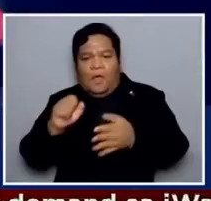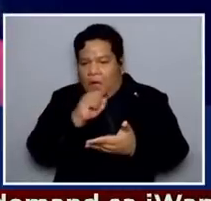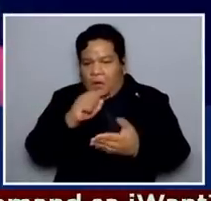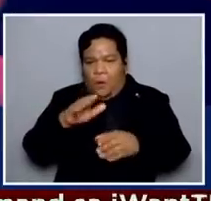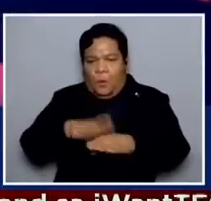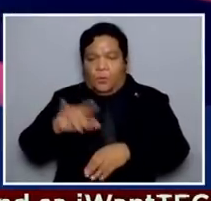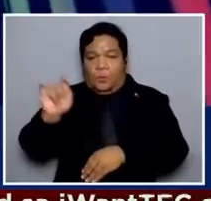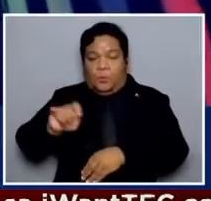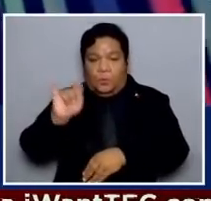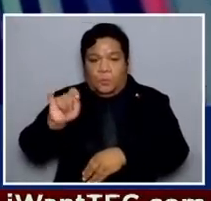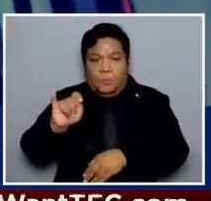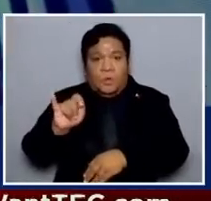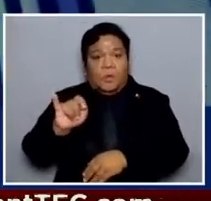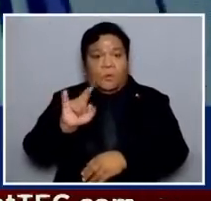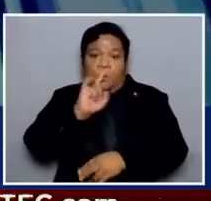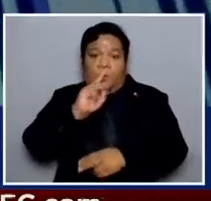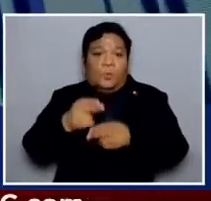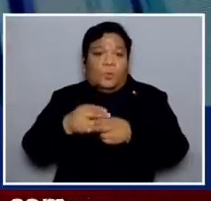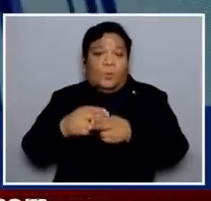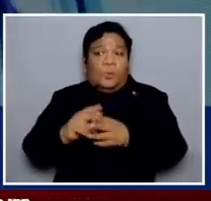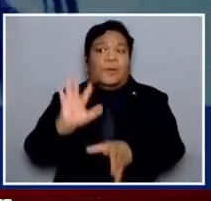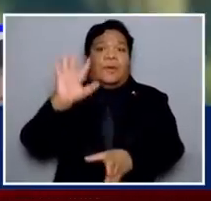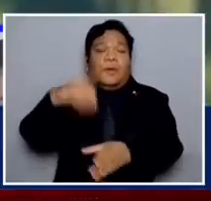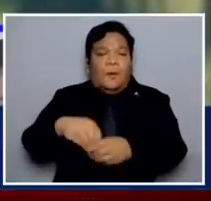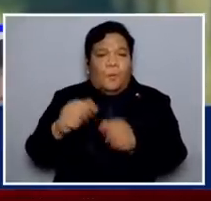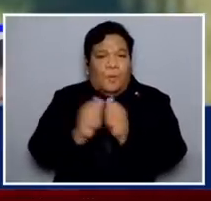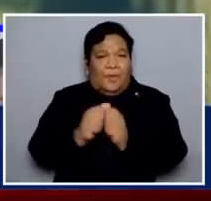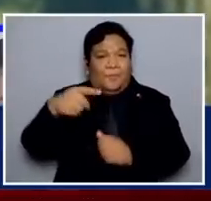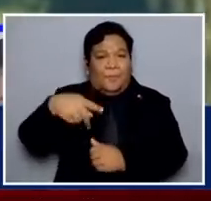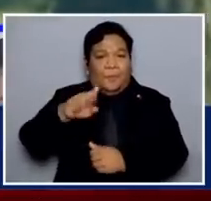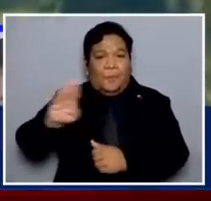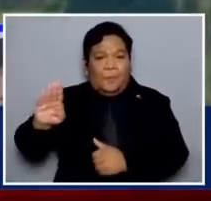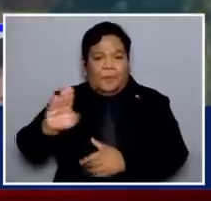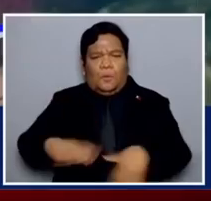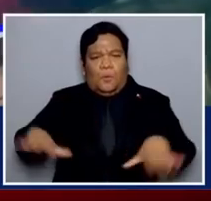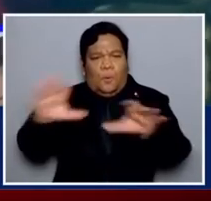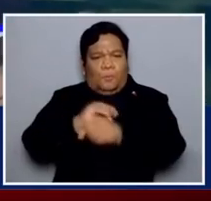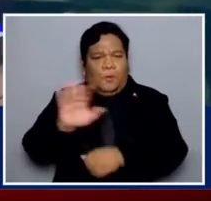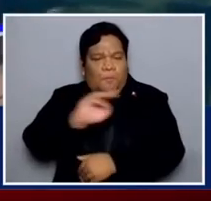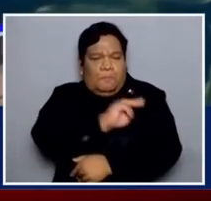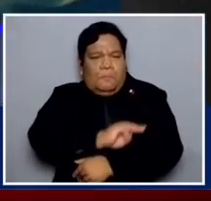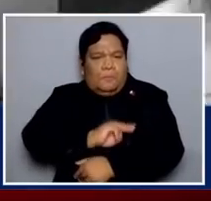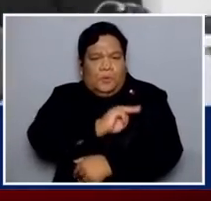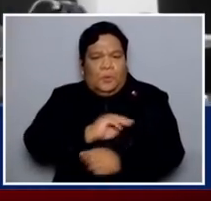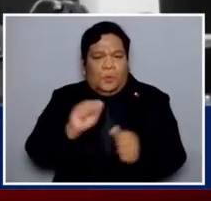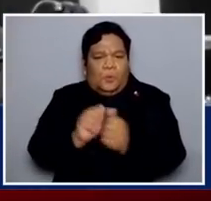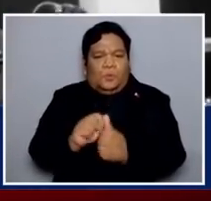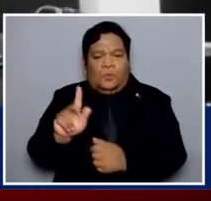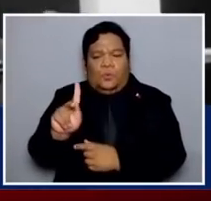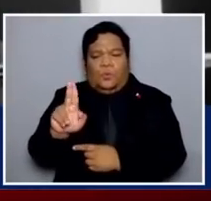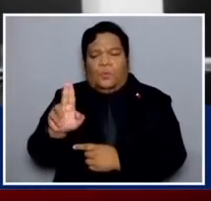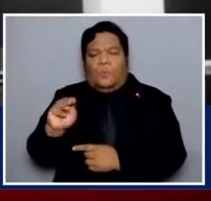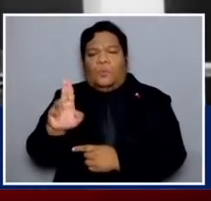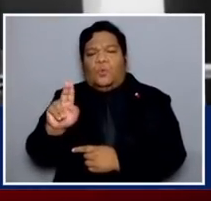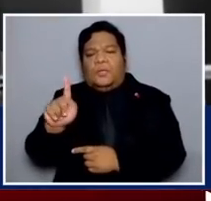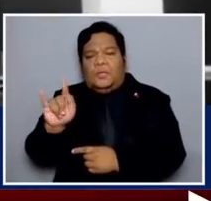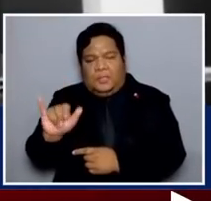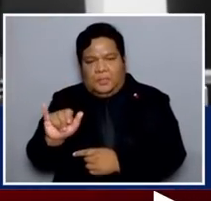kanyang pagpasok sa bahay ni Kuya para tapusin ang misyon sa Pinoy Big Brother Community Season 10.